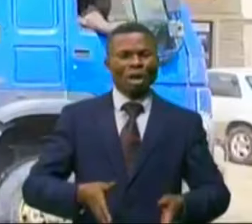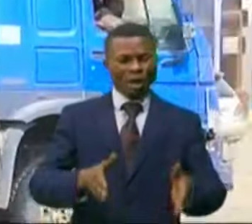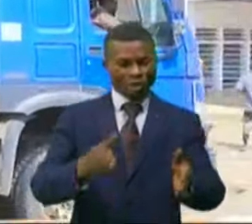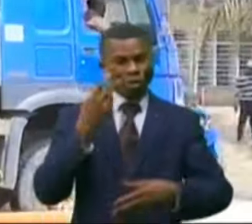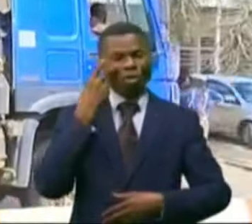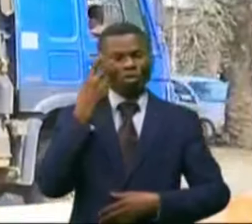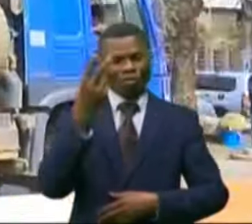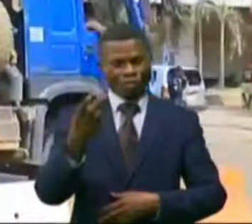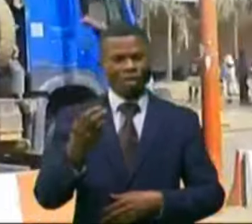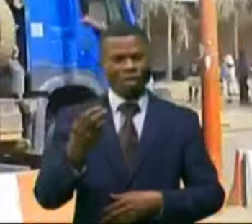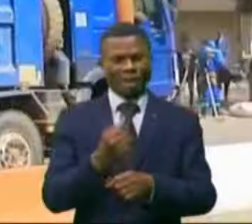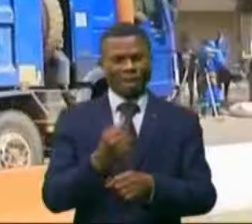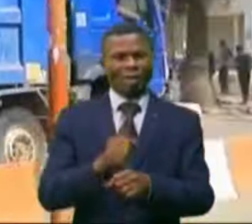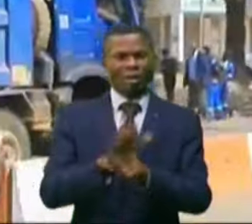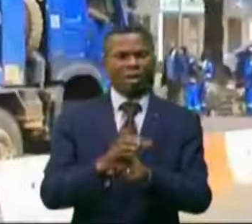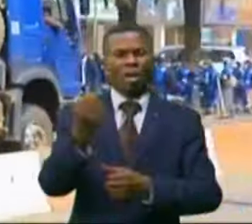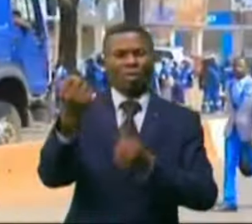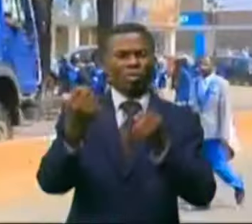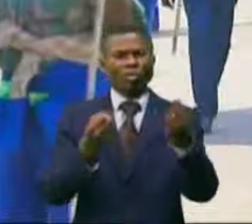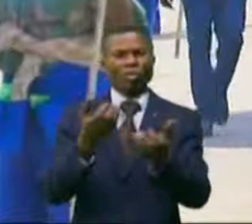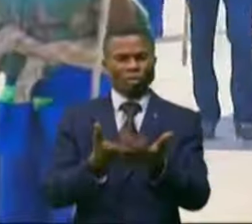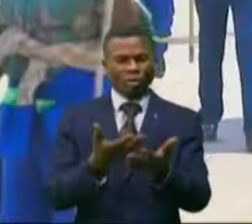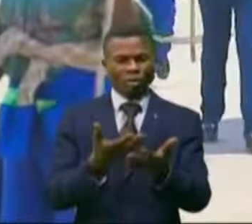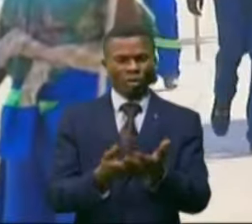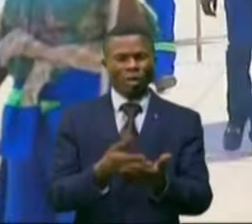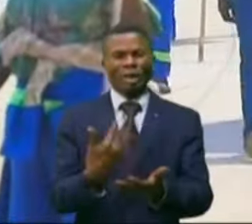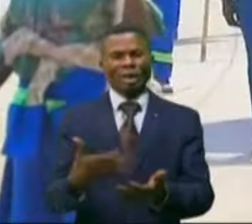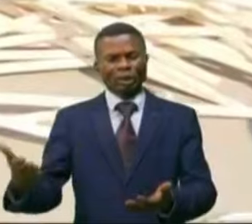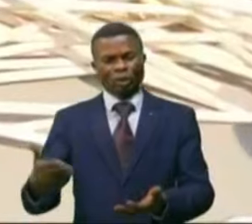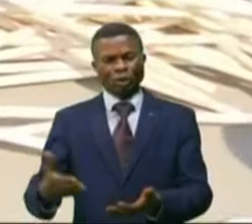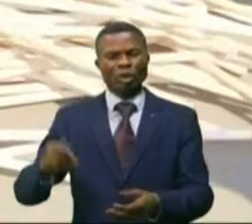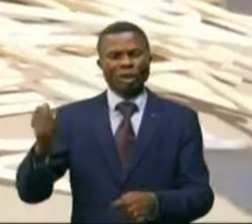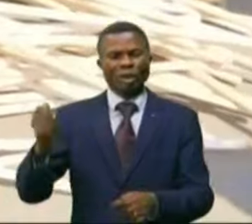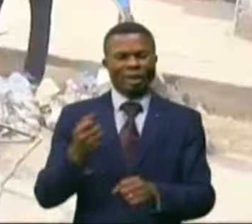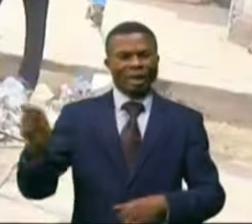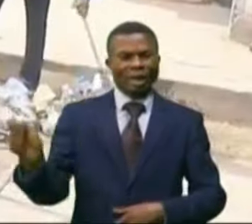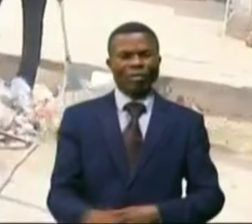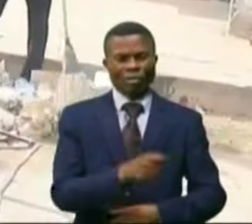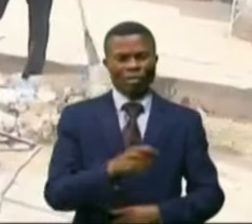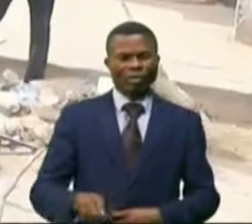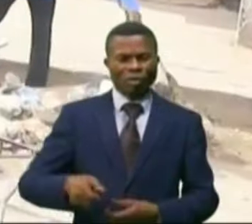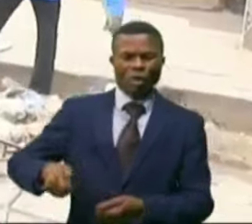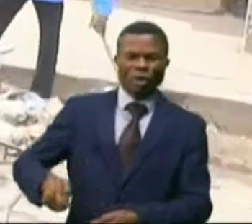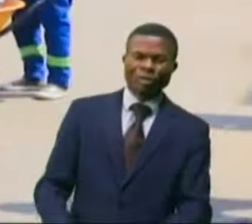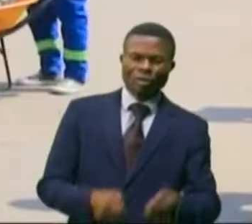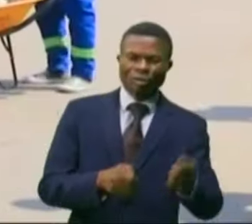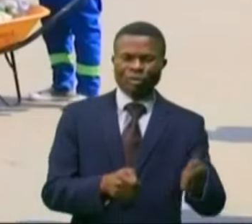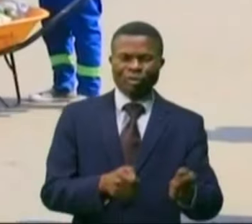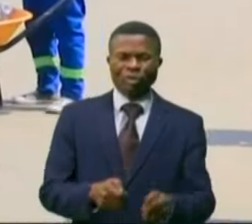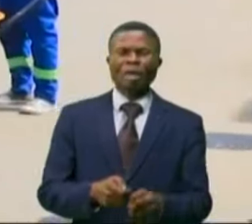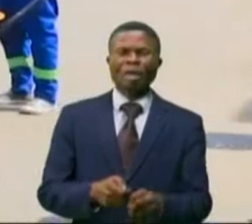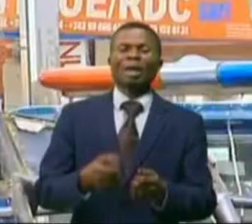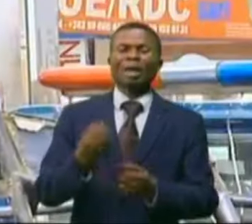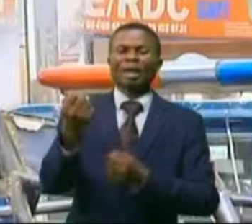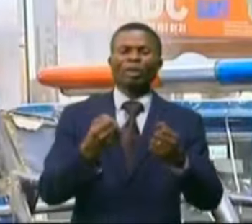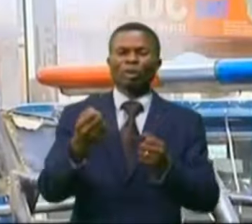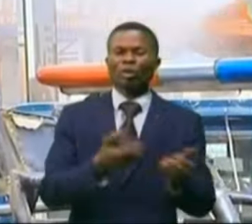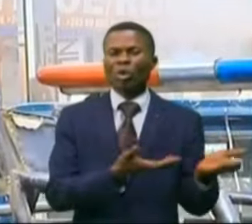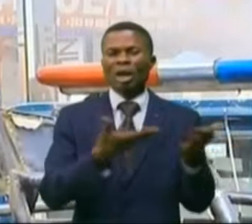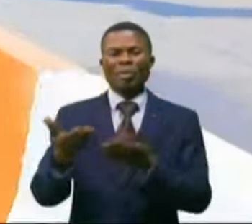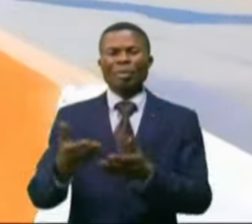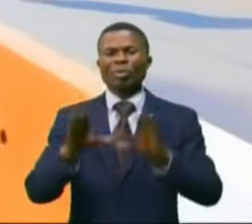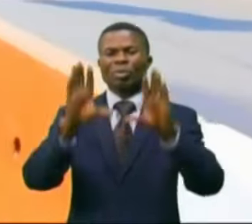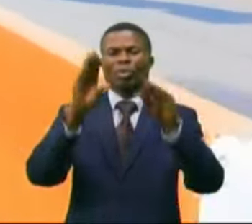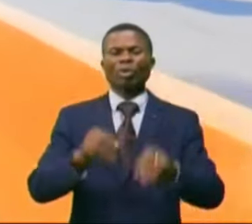constitué de camions, tricycles, des outils de nettoyage manuel et du camion anti-incendie ont procédé au nettoyage du